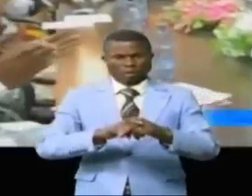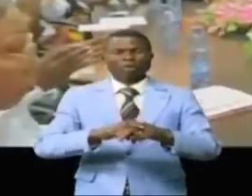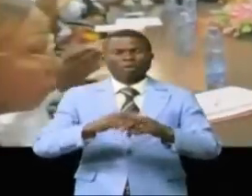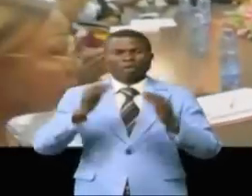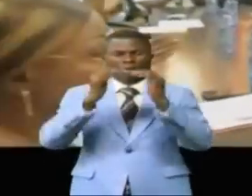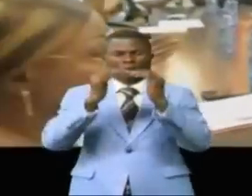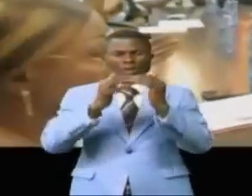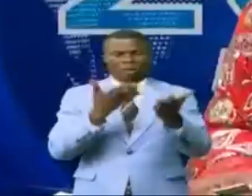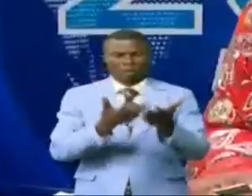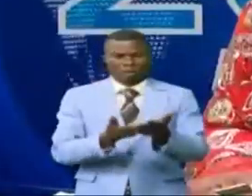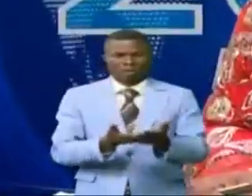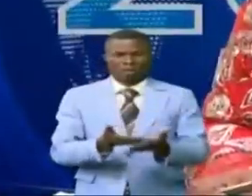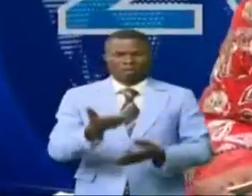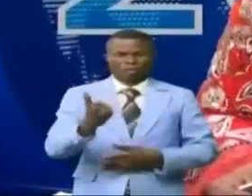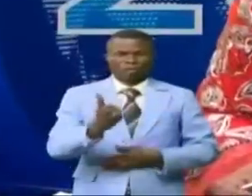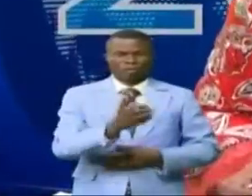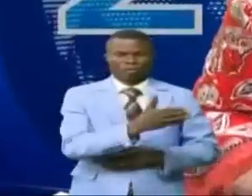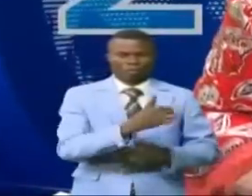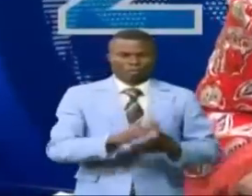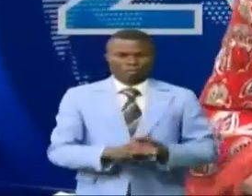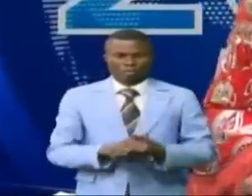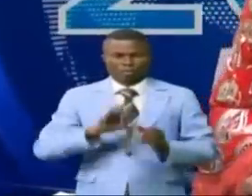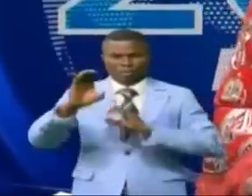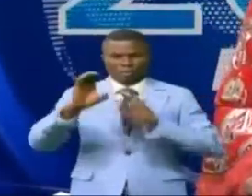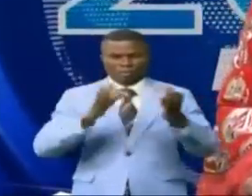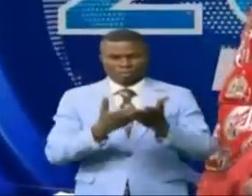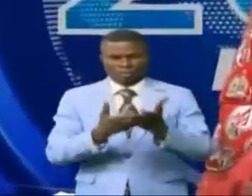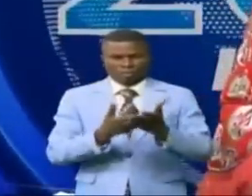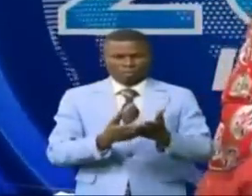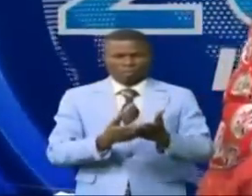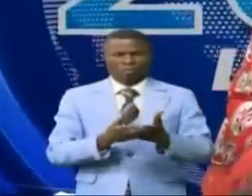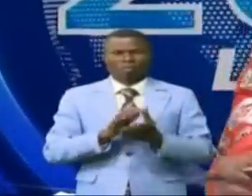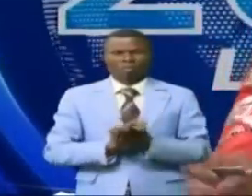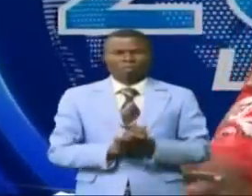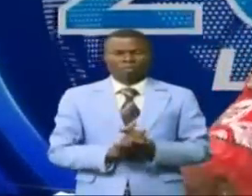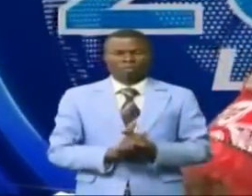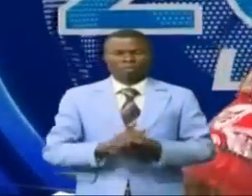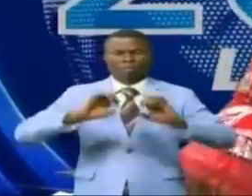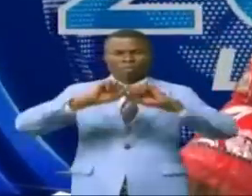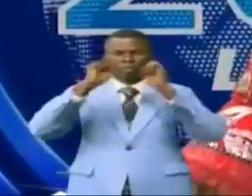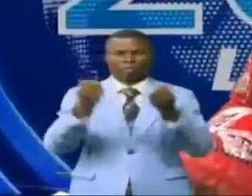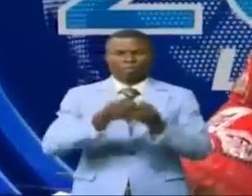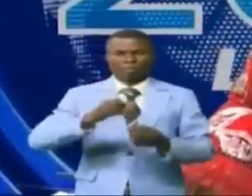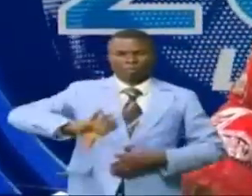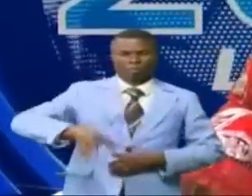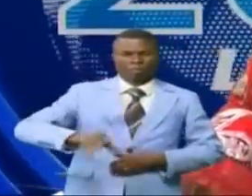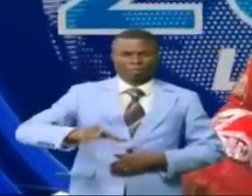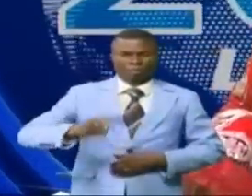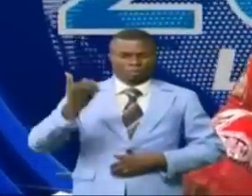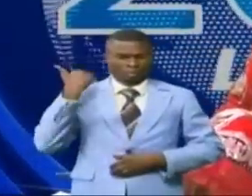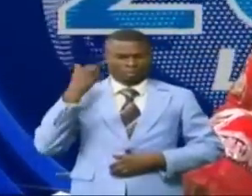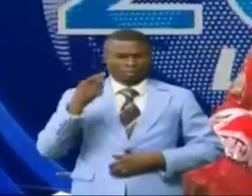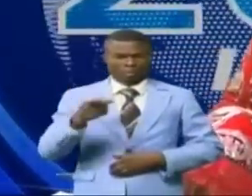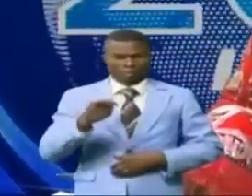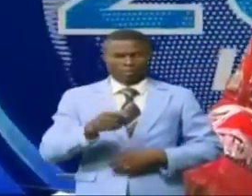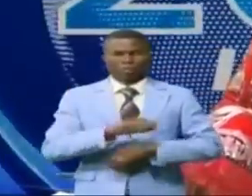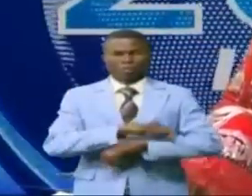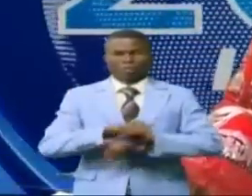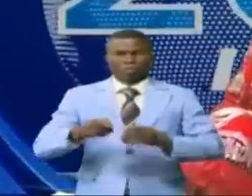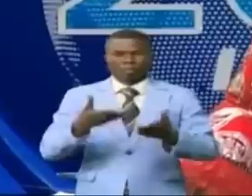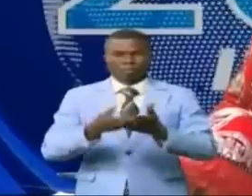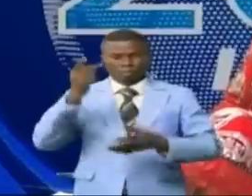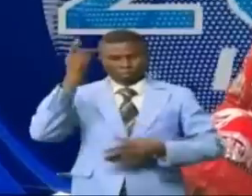matière. Et ce communiqué, pour finir, la régie des ESA, direction régionale